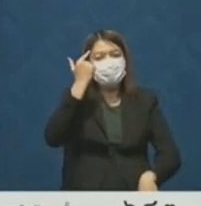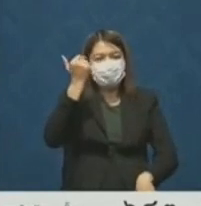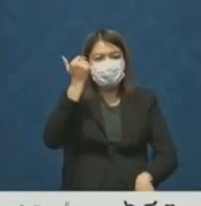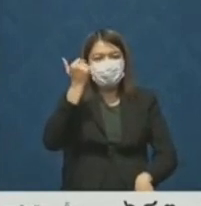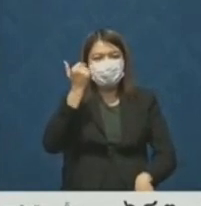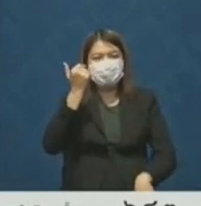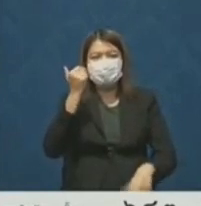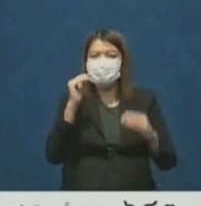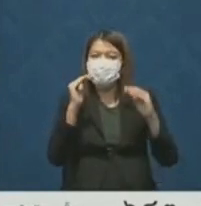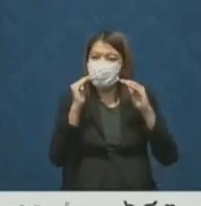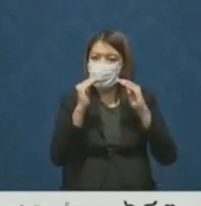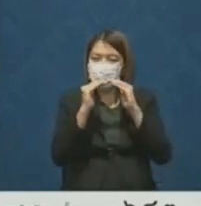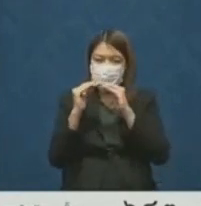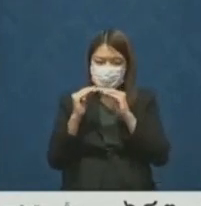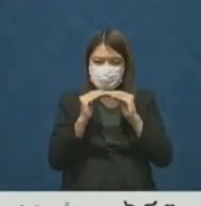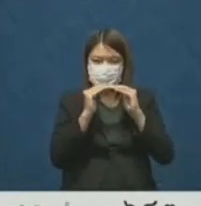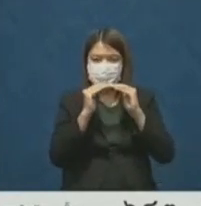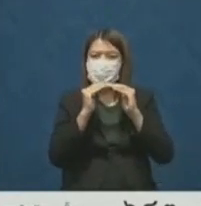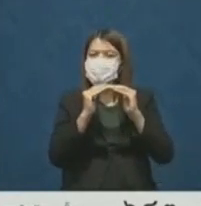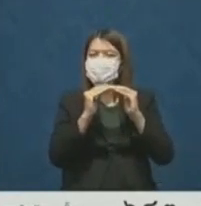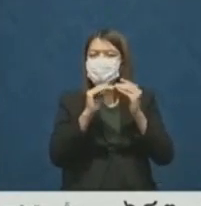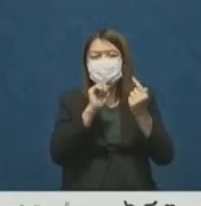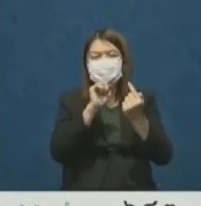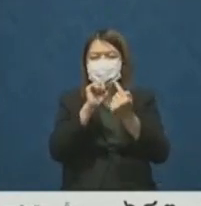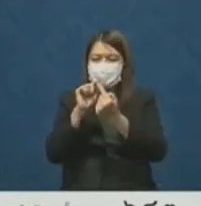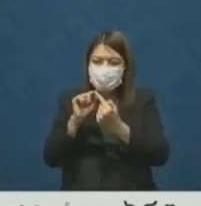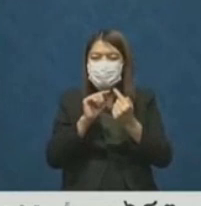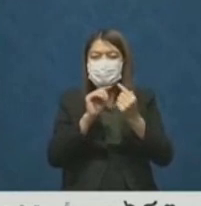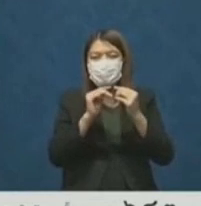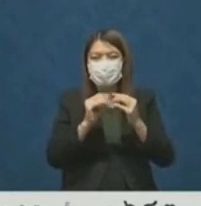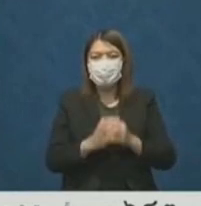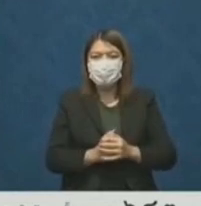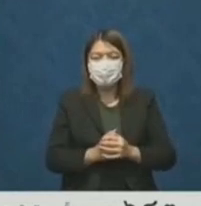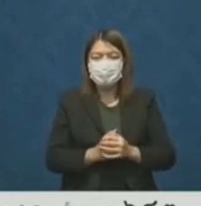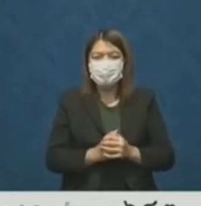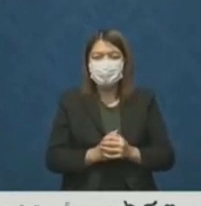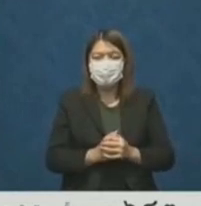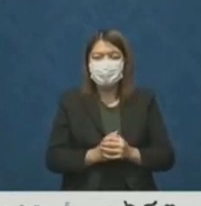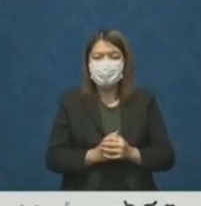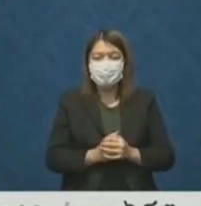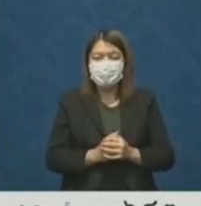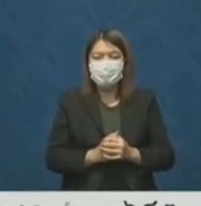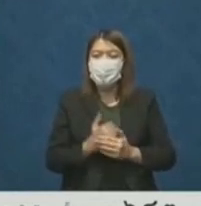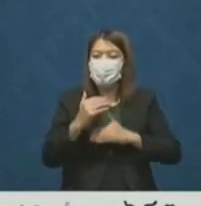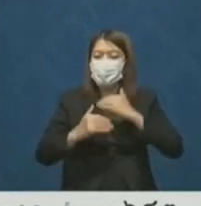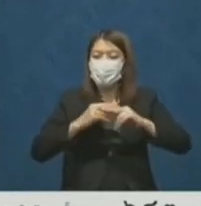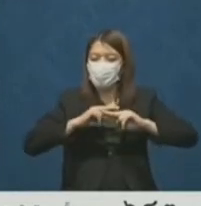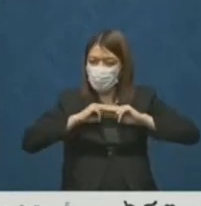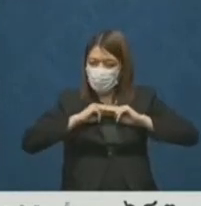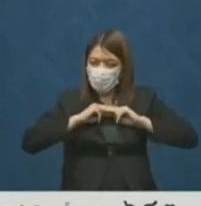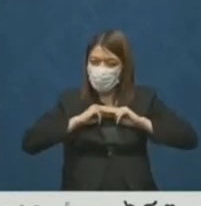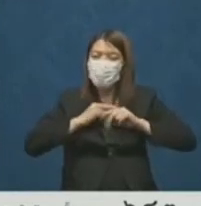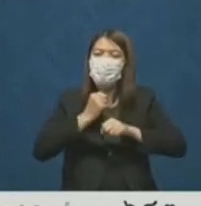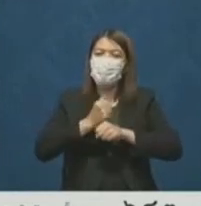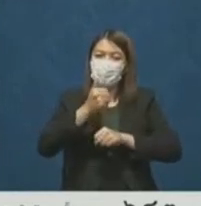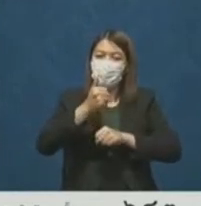ฉลาดมีความเท่าเทียมทั่วถึงและก็โดยสามารถพัฒ